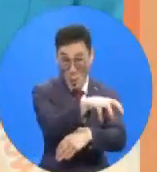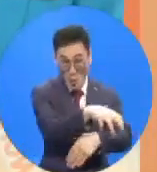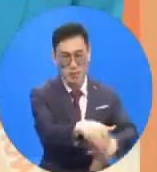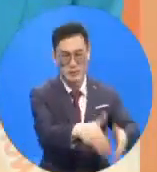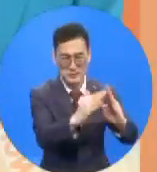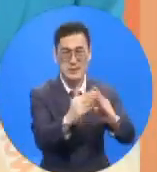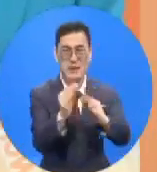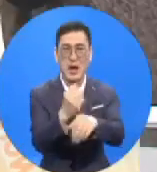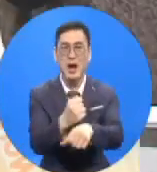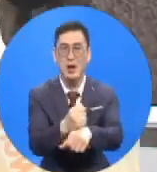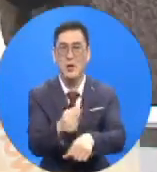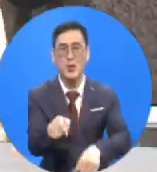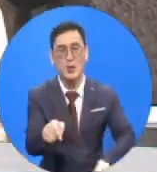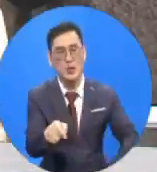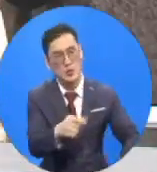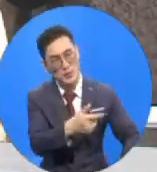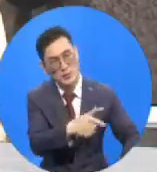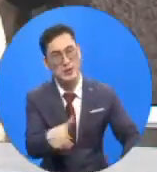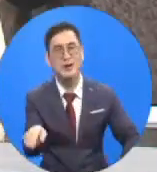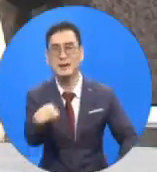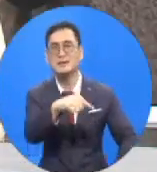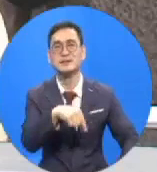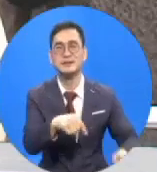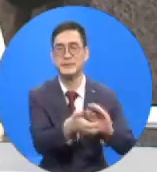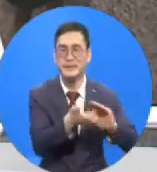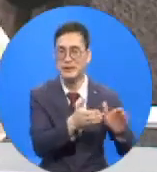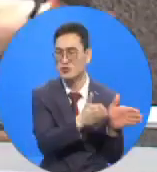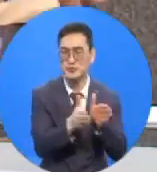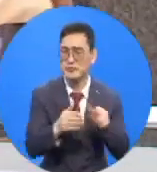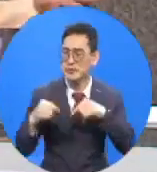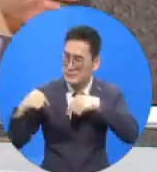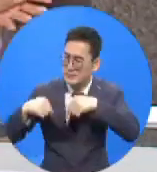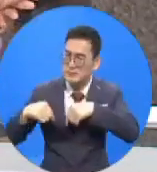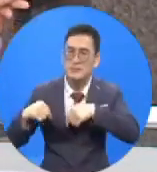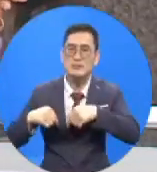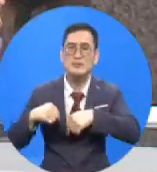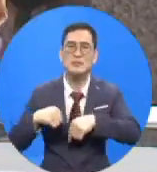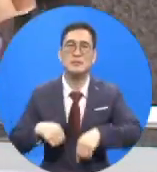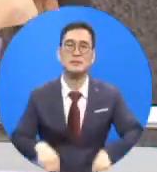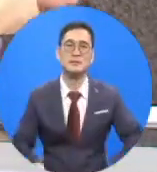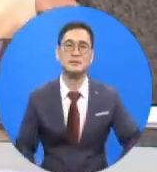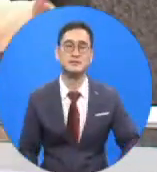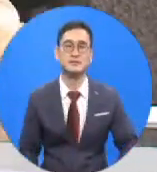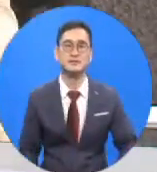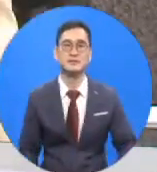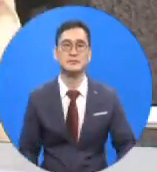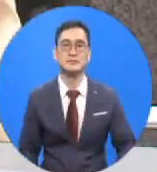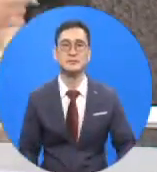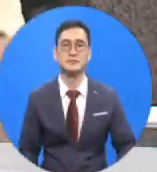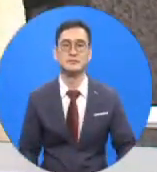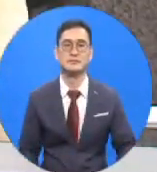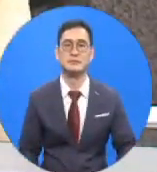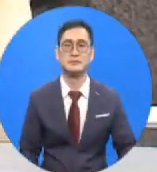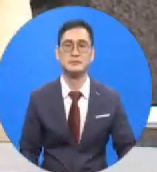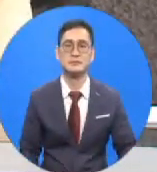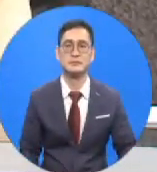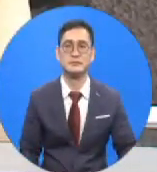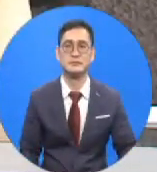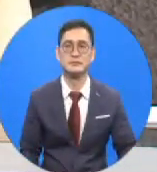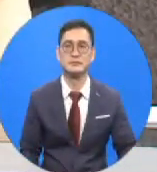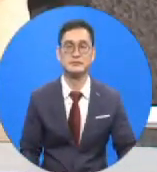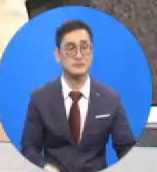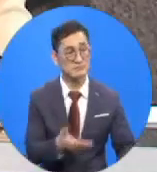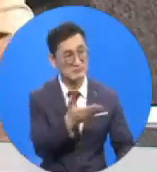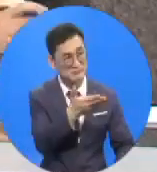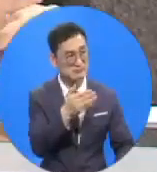일단 뭐 수술 말씀이 없네요 으 사실 대학병원에 계시니까 사실 전공의 부제를 가장 가까이에서 몸소 느끼실